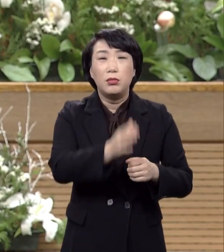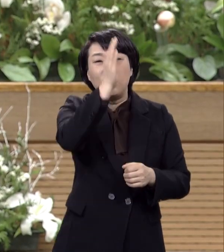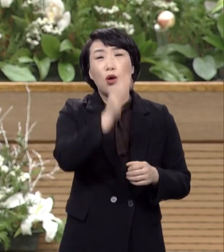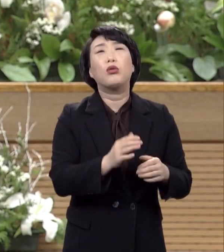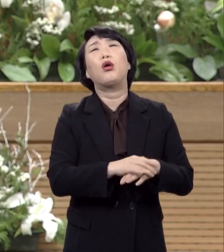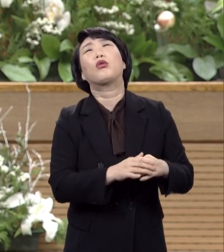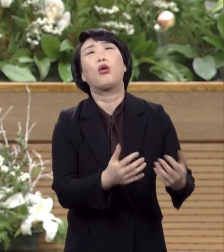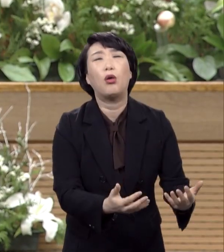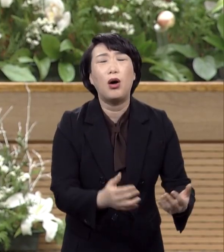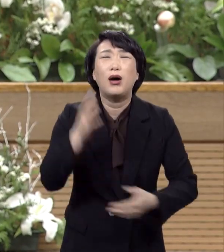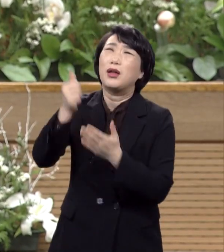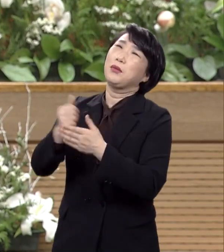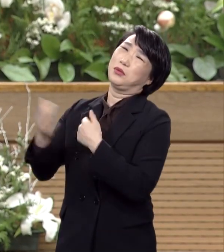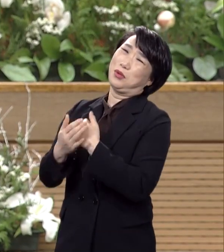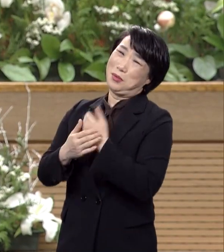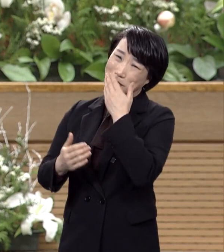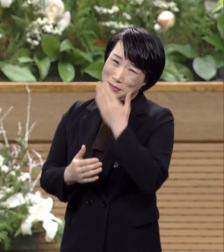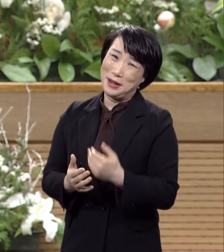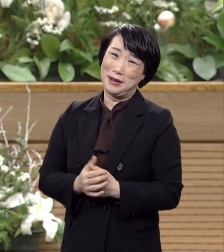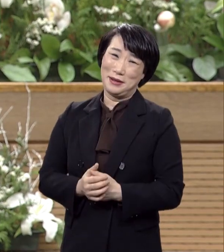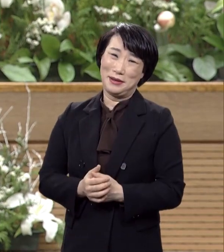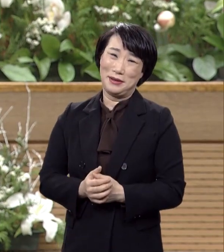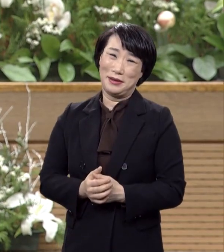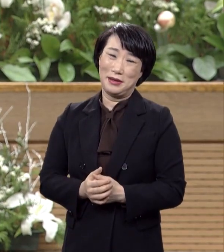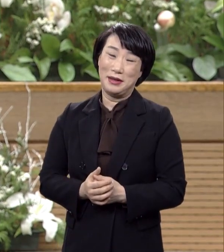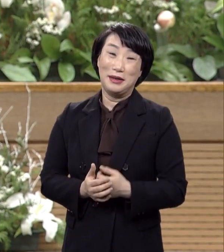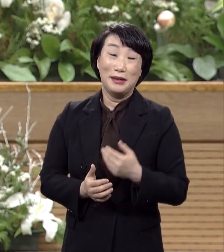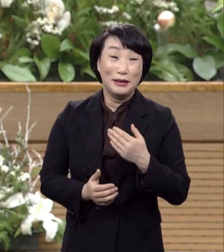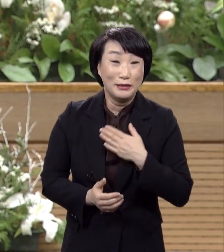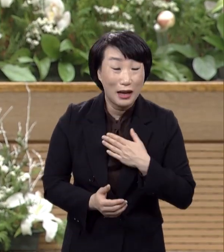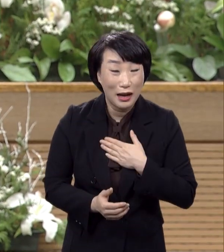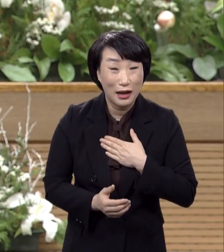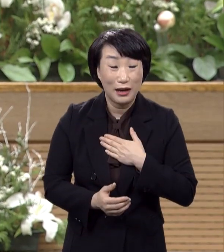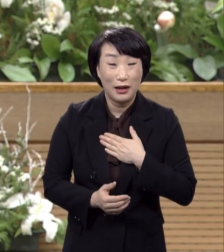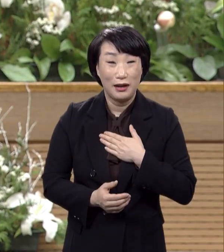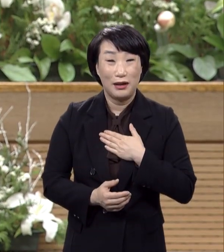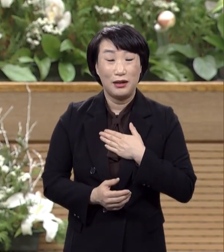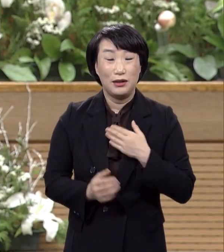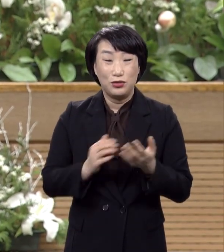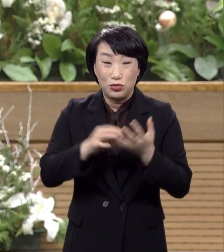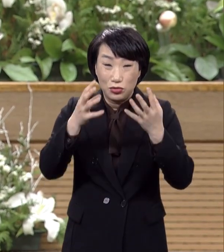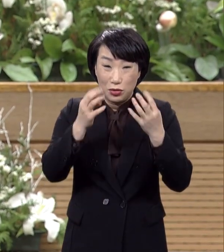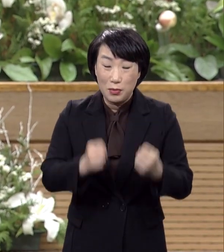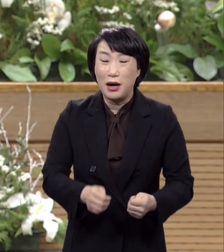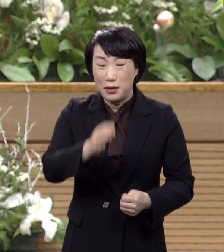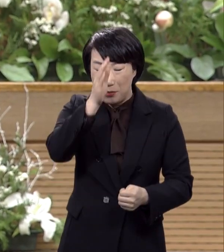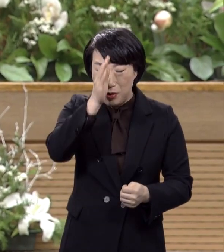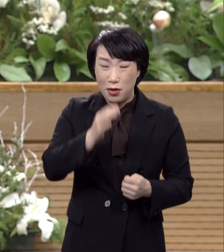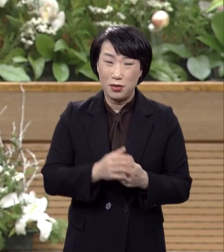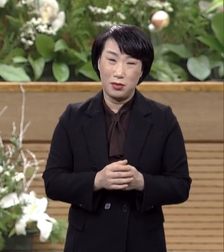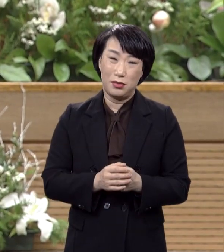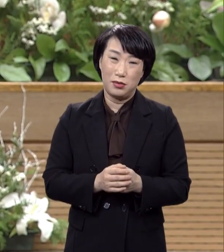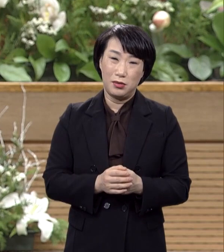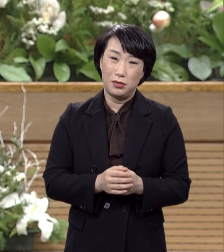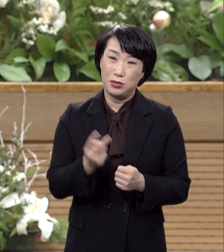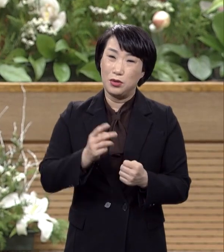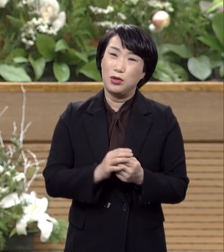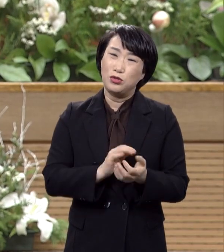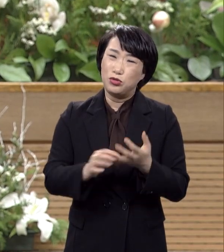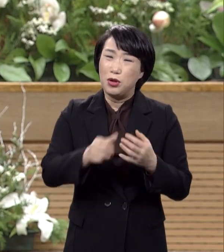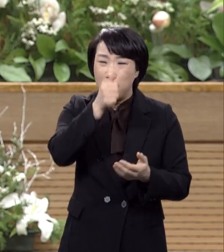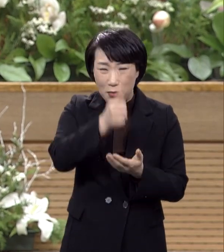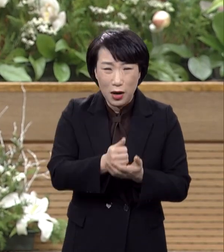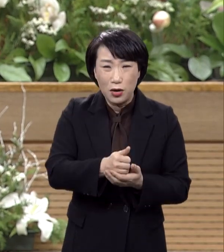해보겠어요? 하나님이 해보신다. 내 수많은 질병과